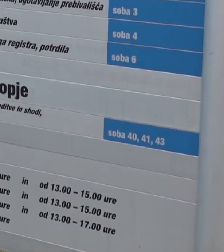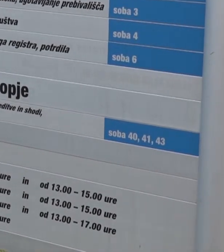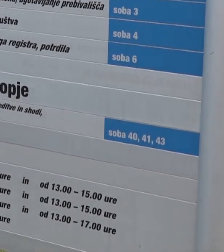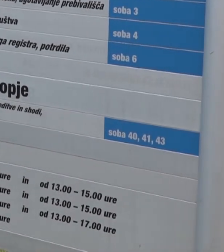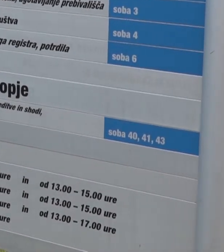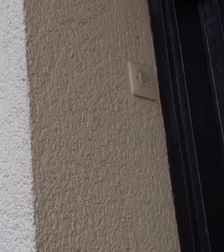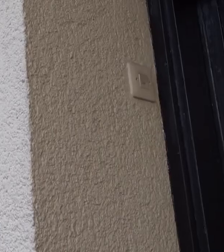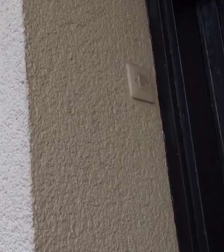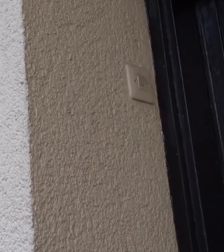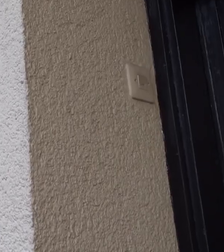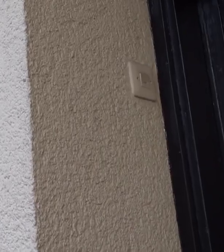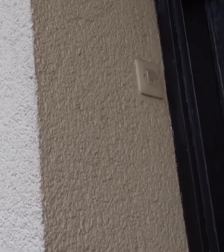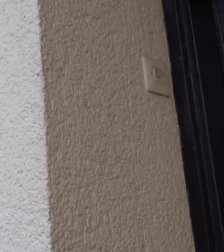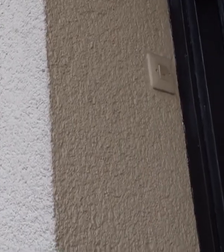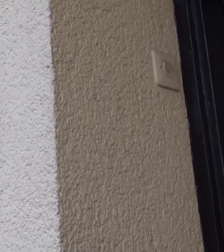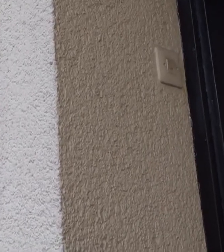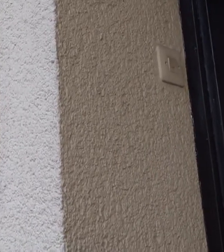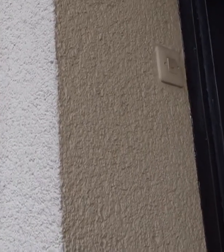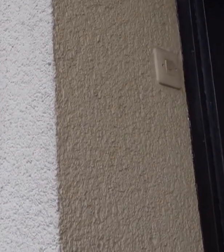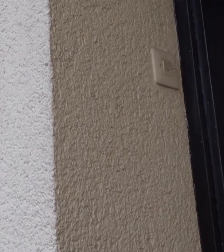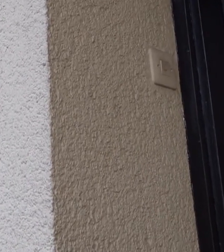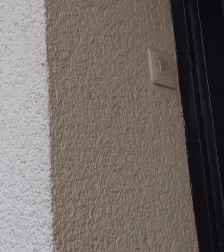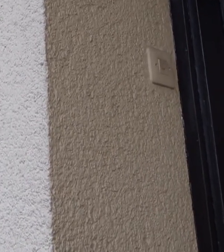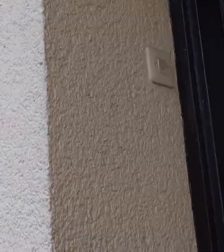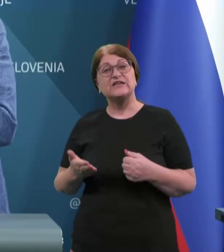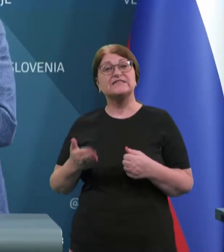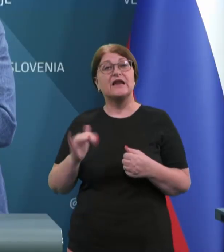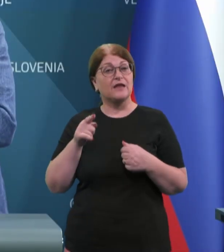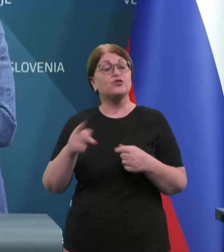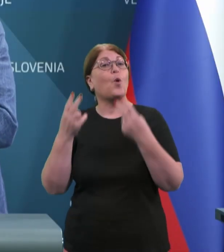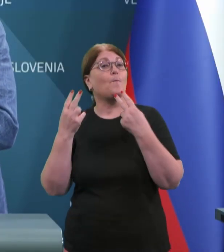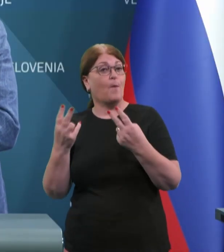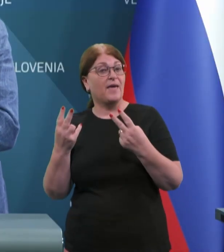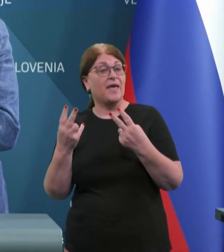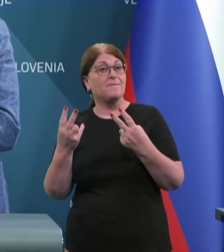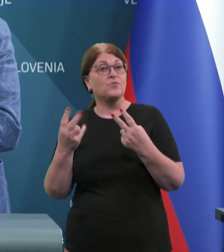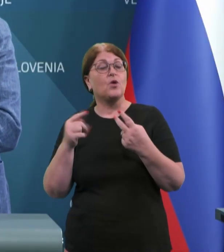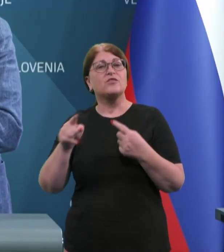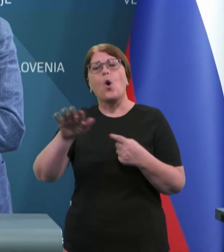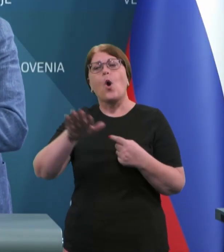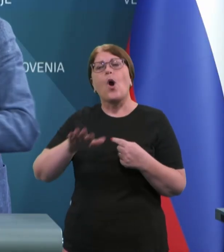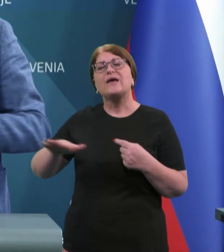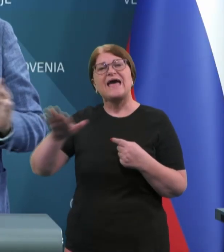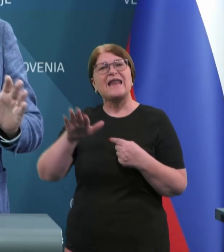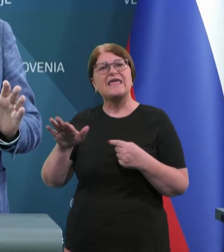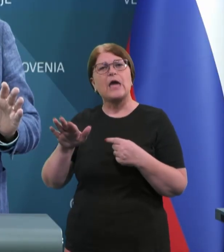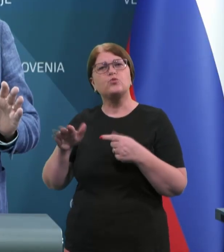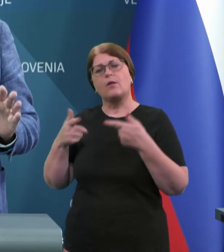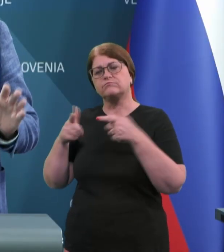tudi predsej gužve. Po eni strani je to pomembno, da krajevno pristojnost